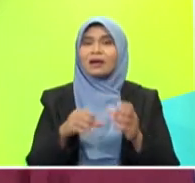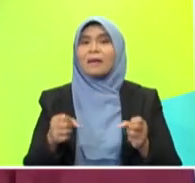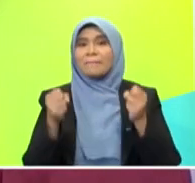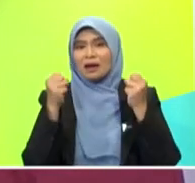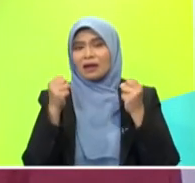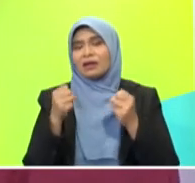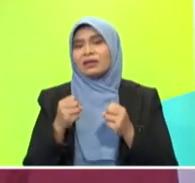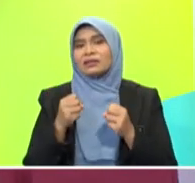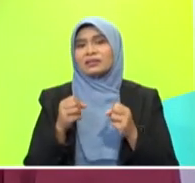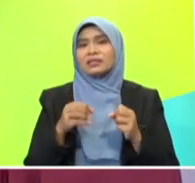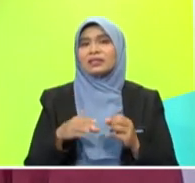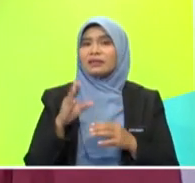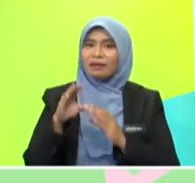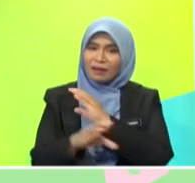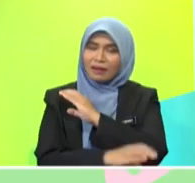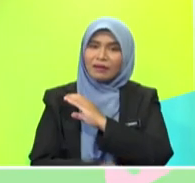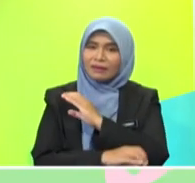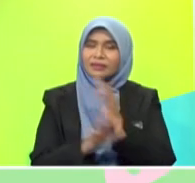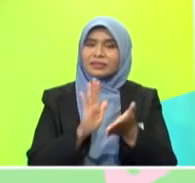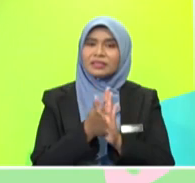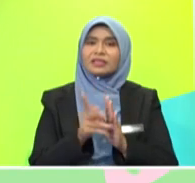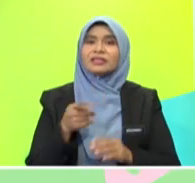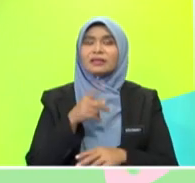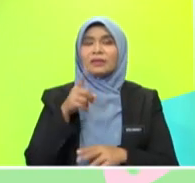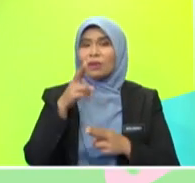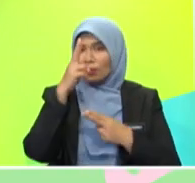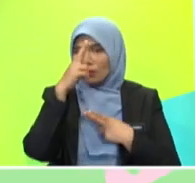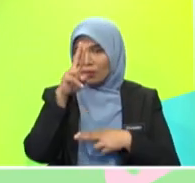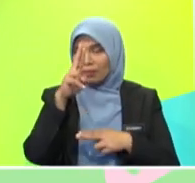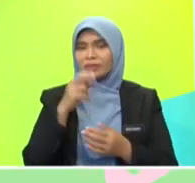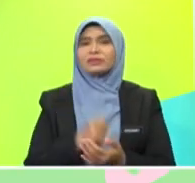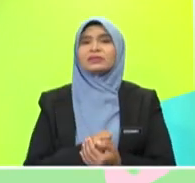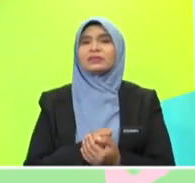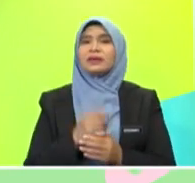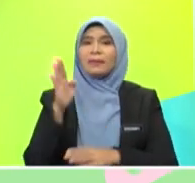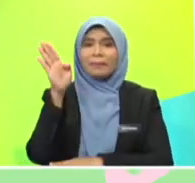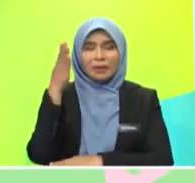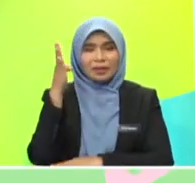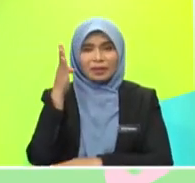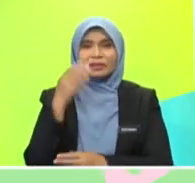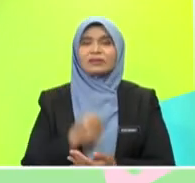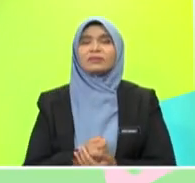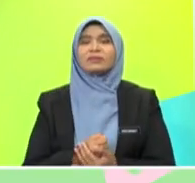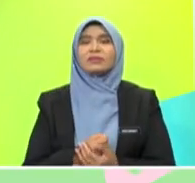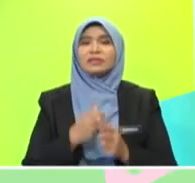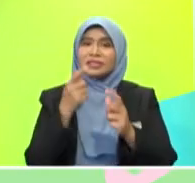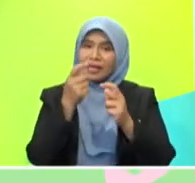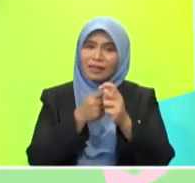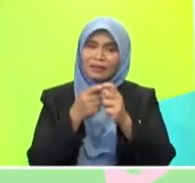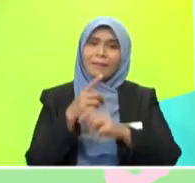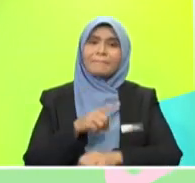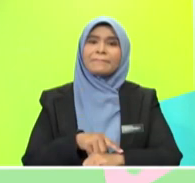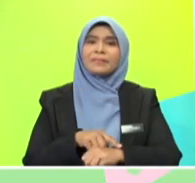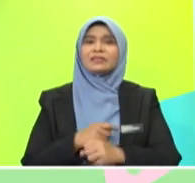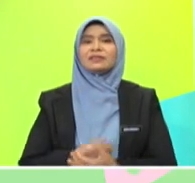sesesebuah negara jadi kita perlulah menghormati bendera pada setiap masa